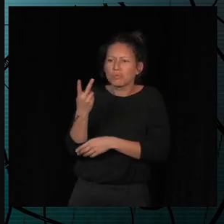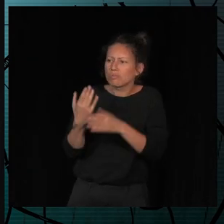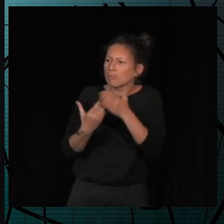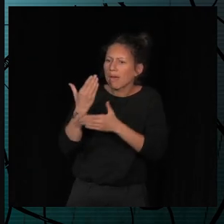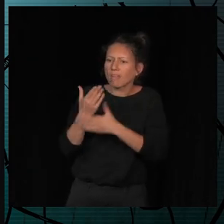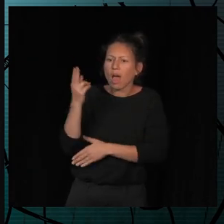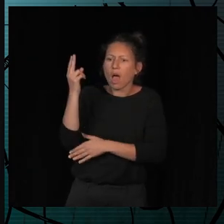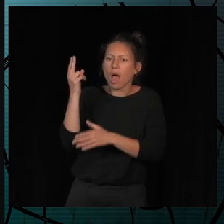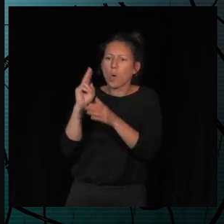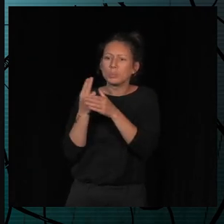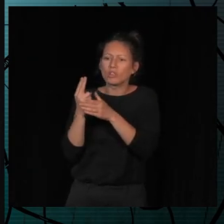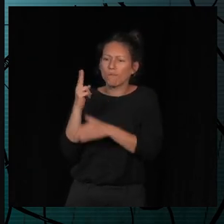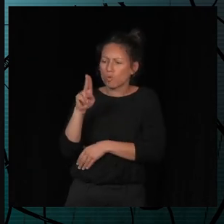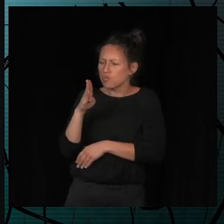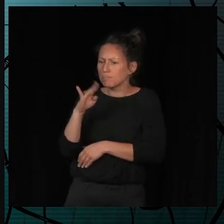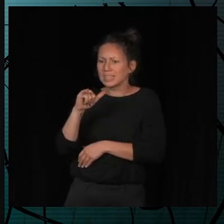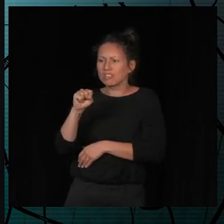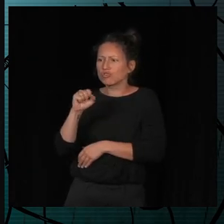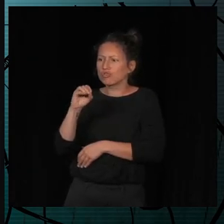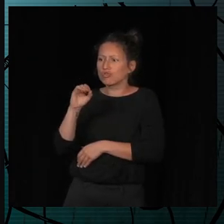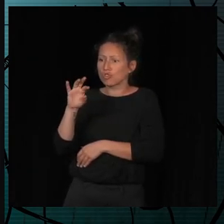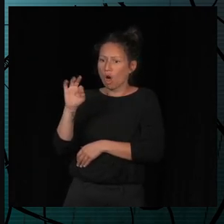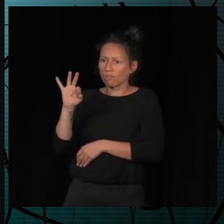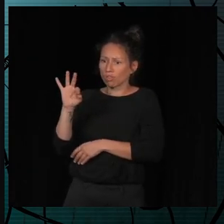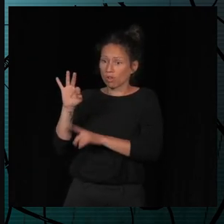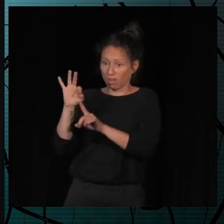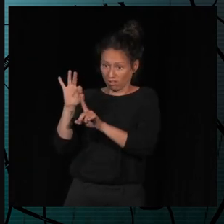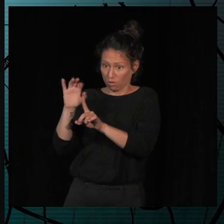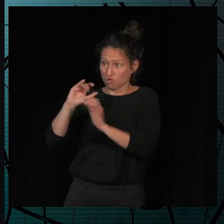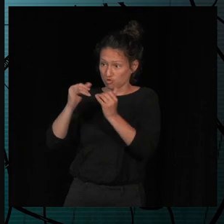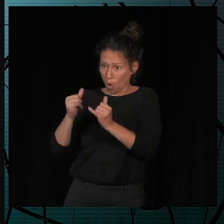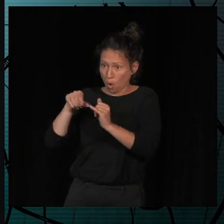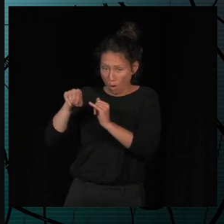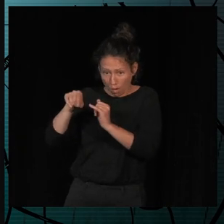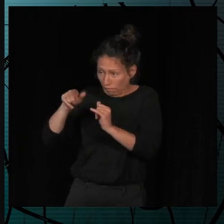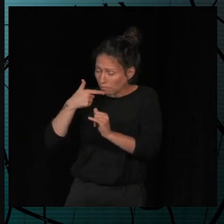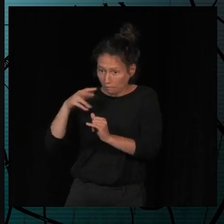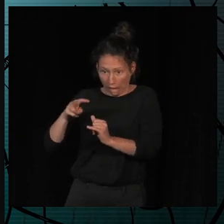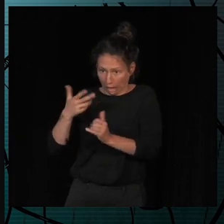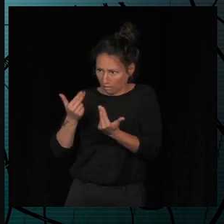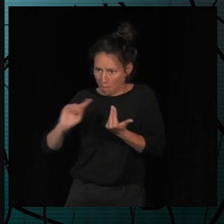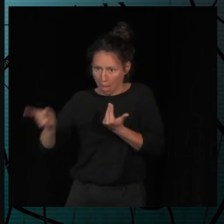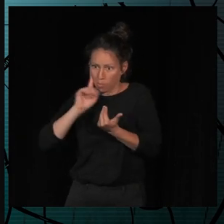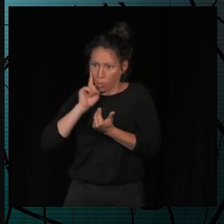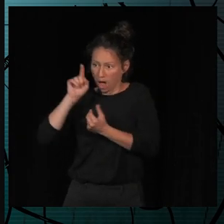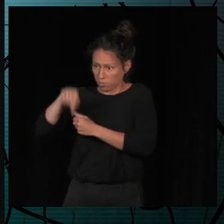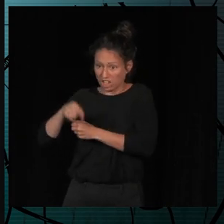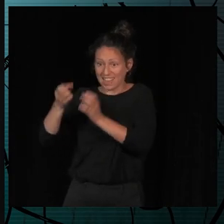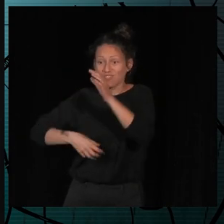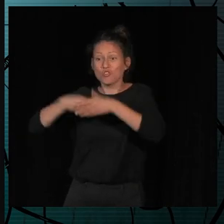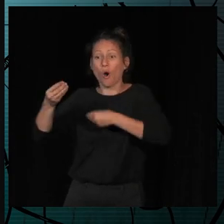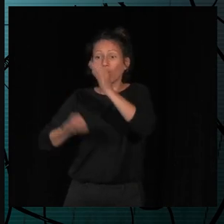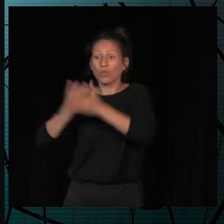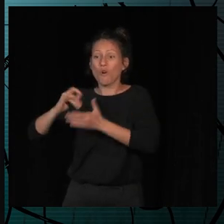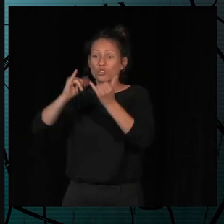3 mois et qu' ne va pas sortir en décembre mais néanmoins ils se disent bon il faut faire un effort pour avoir un beau jeu